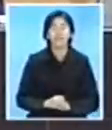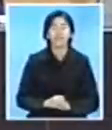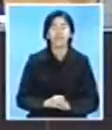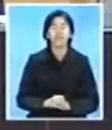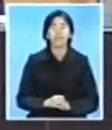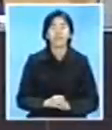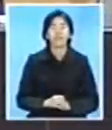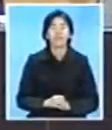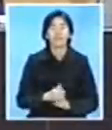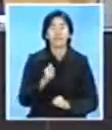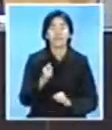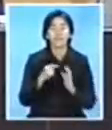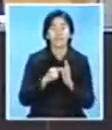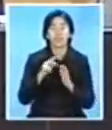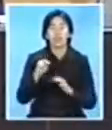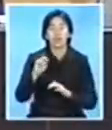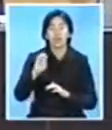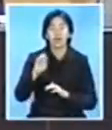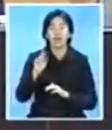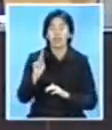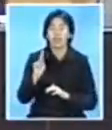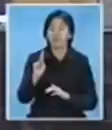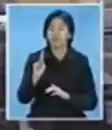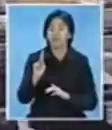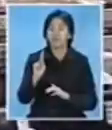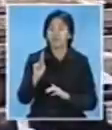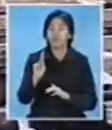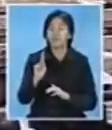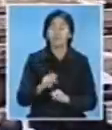ชิญท่านอานิกอมรนันท์ครับ